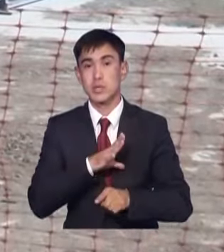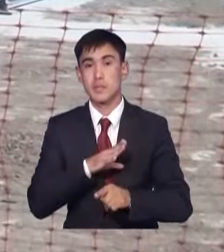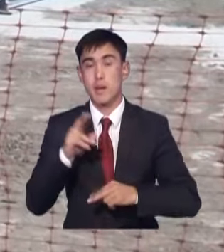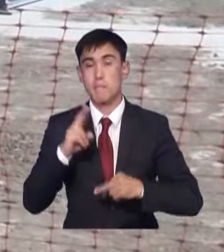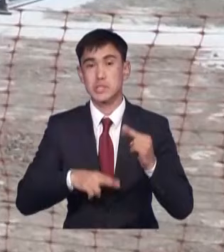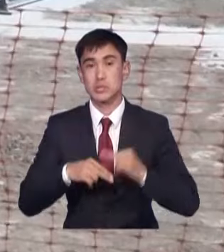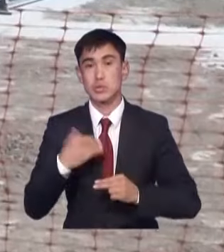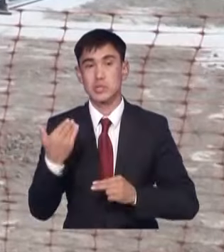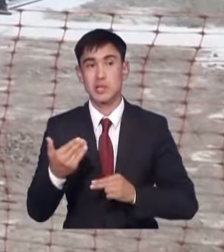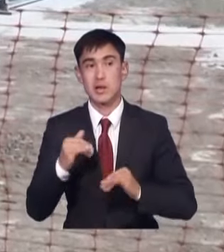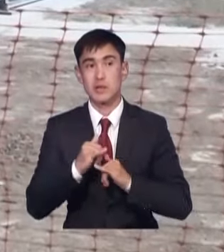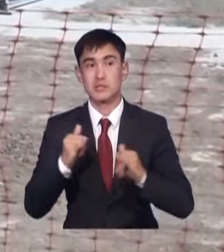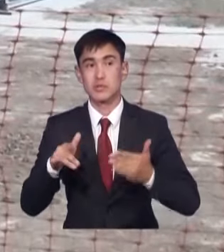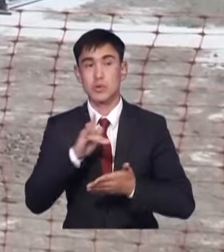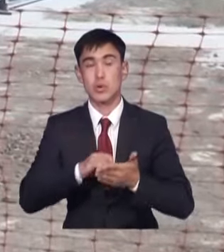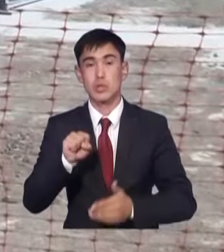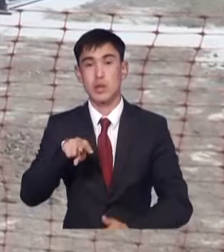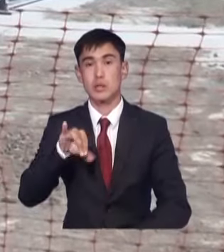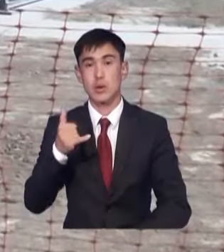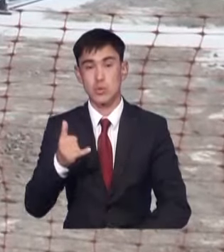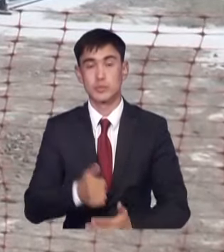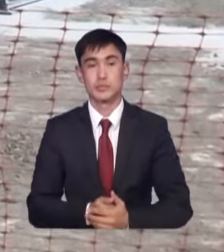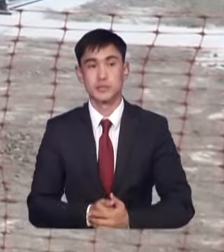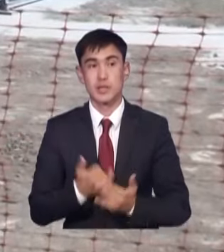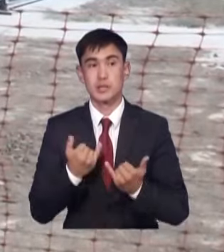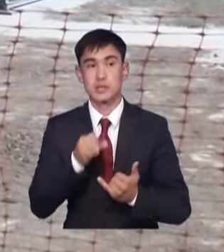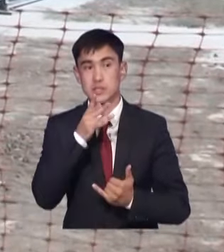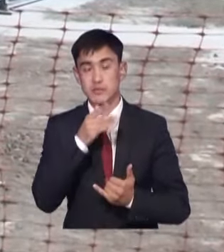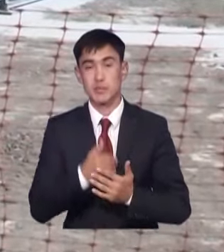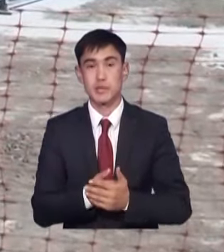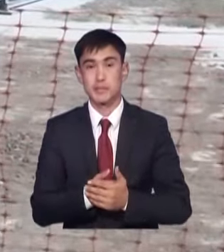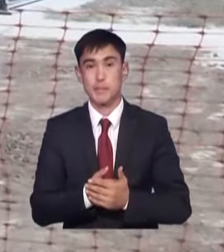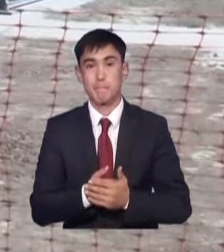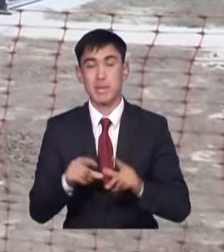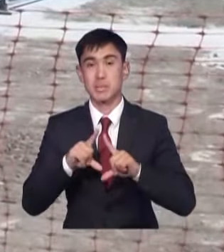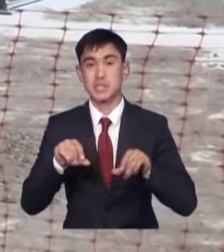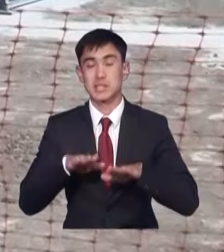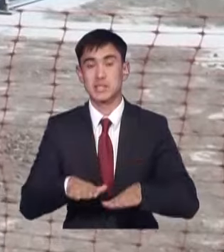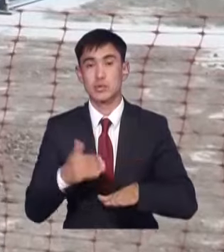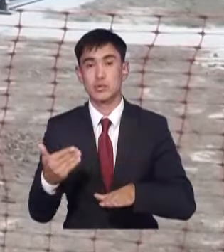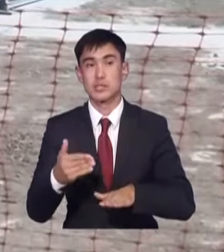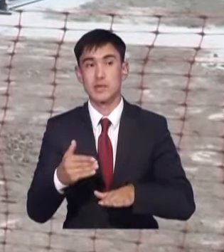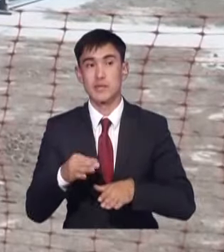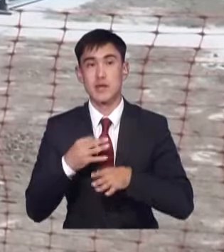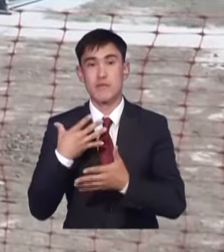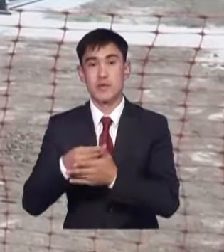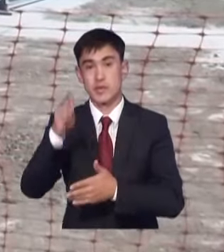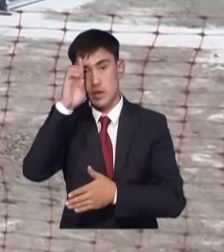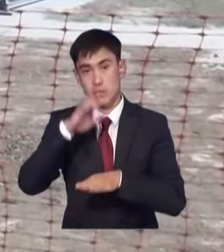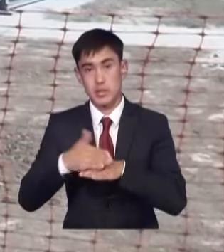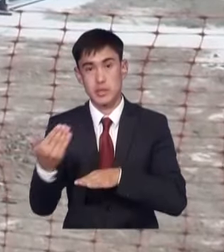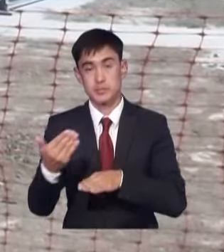построена для развития города Алатау в настоящее время подстанция Находится в ведении